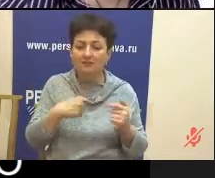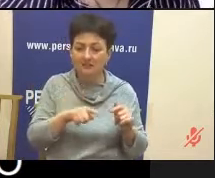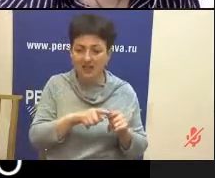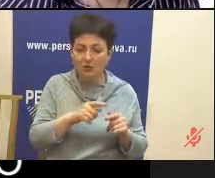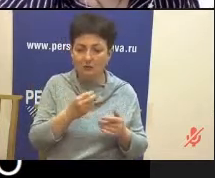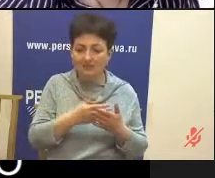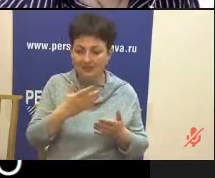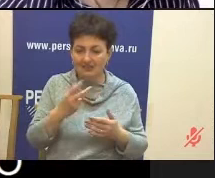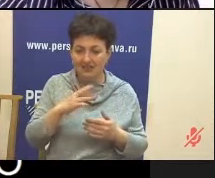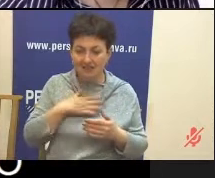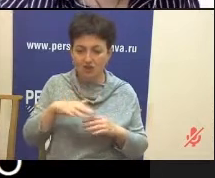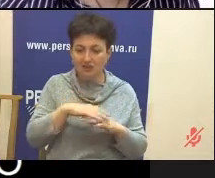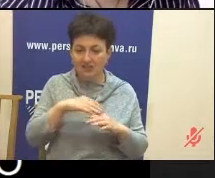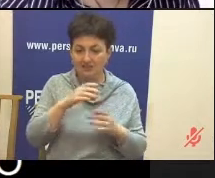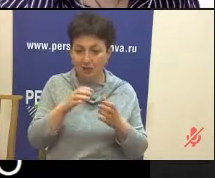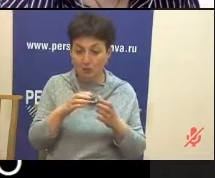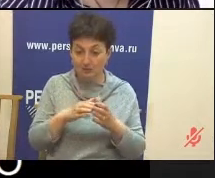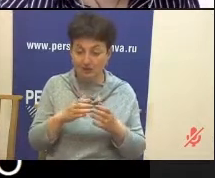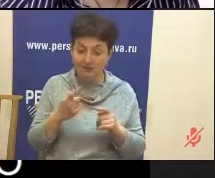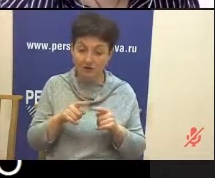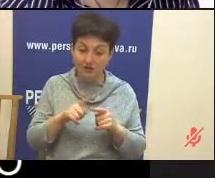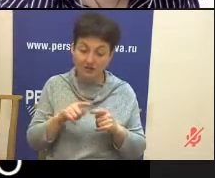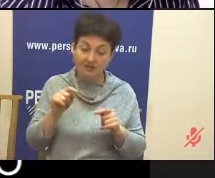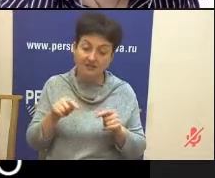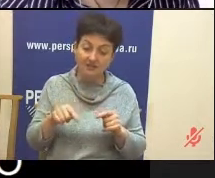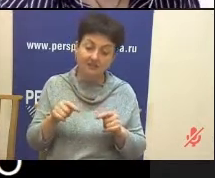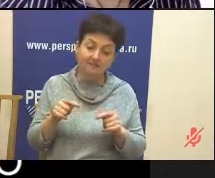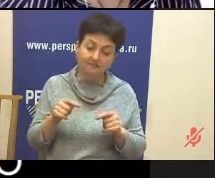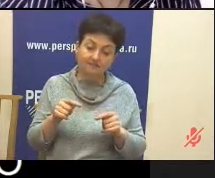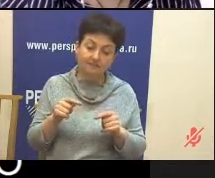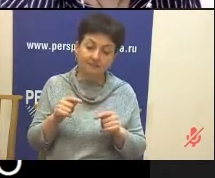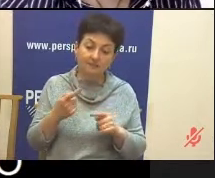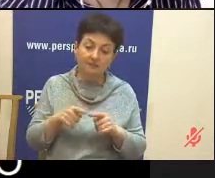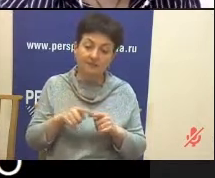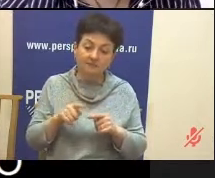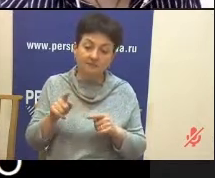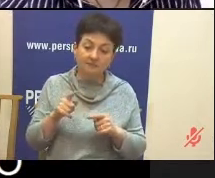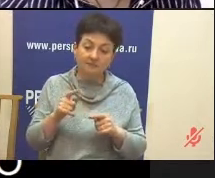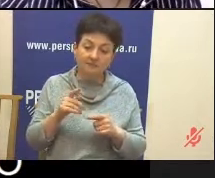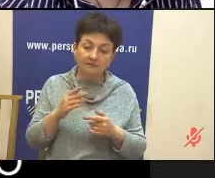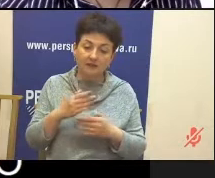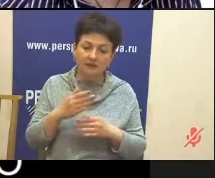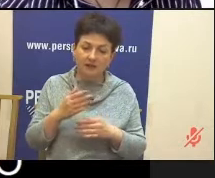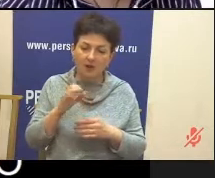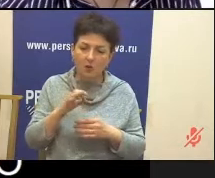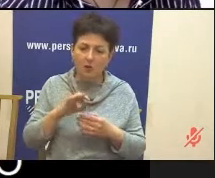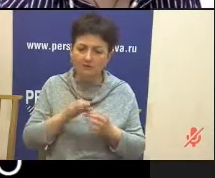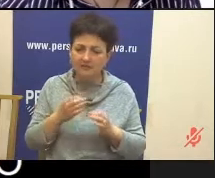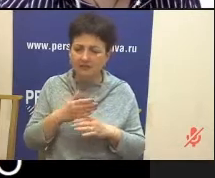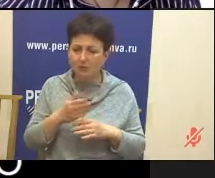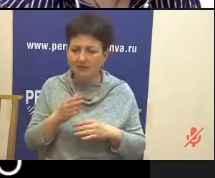из нее создаем вот ту самую пресловутую ценность для наших целевых групп. Вот, поэтому здесь вопрос